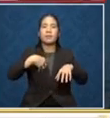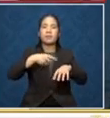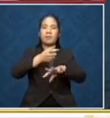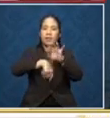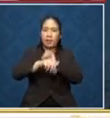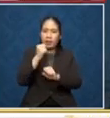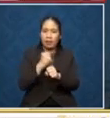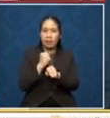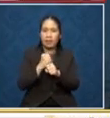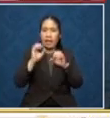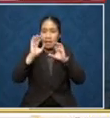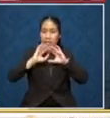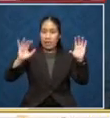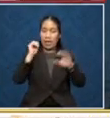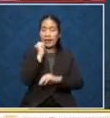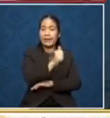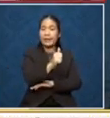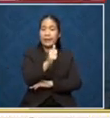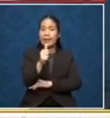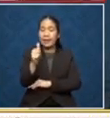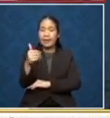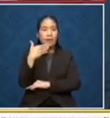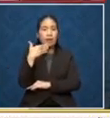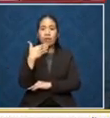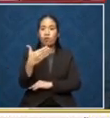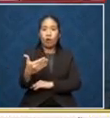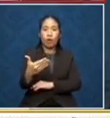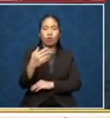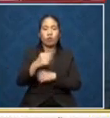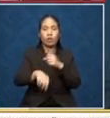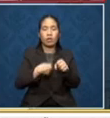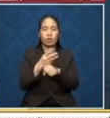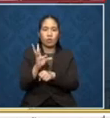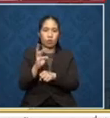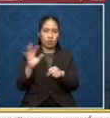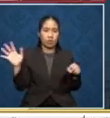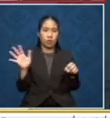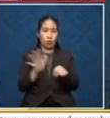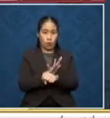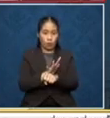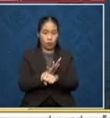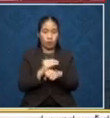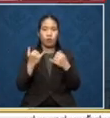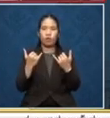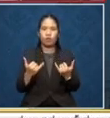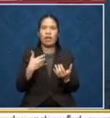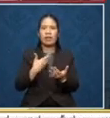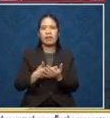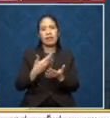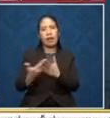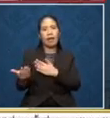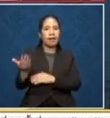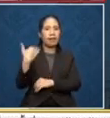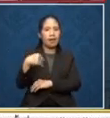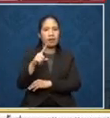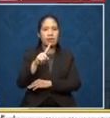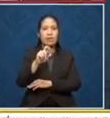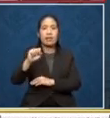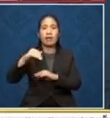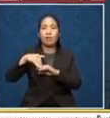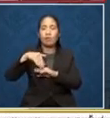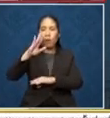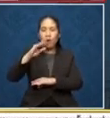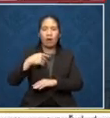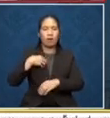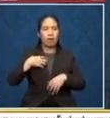งานในราชการดีมาโดยตลอดในกรมช่างอากาศจนเกษียณอายุราชการโดนเรียกเงินบคคืนกว่าหลักแสนบาททำให้ได้รับ